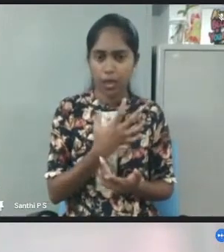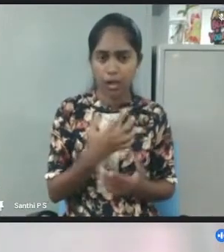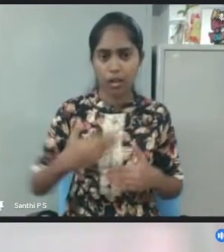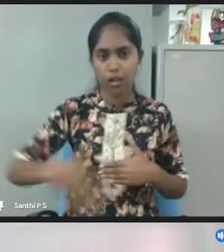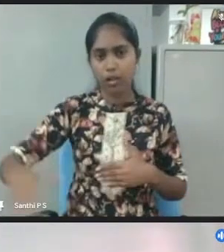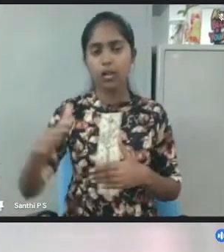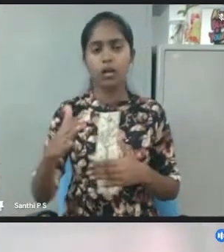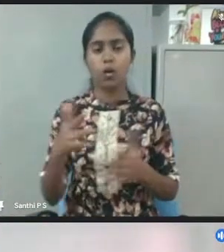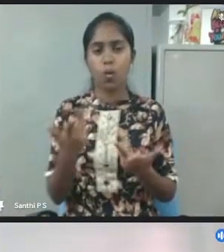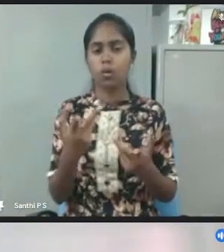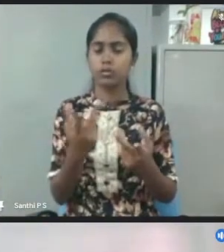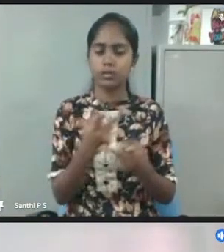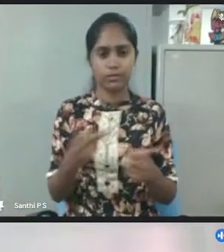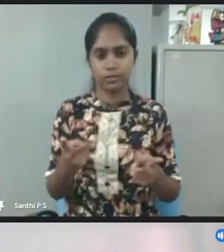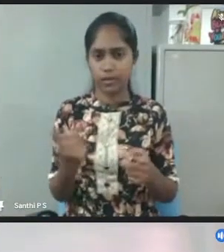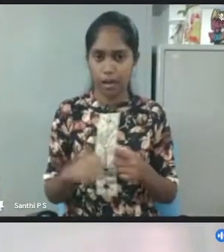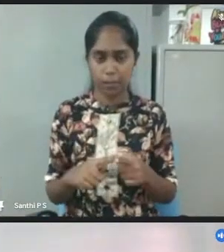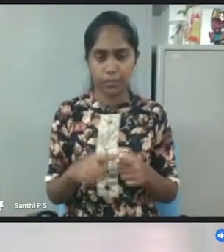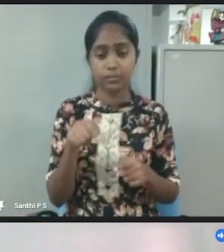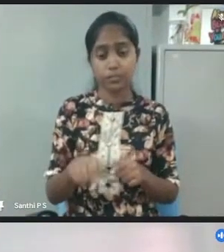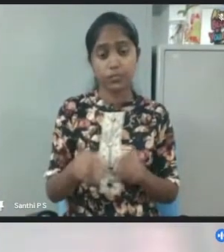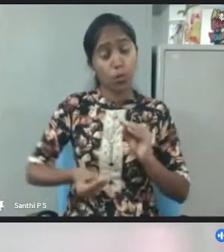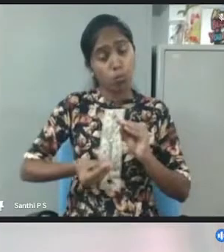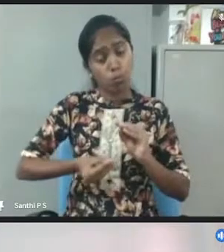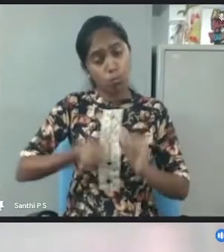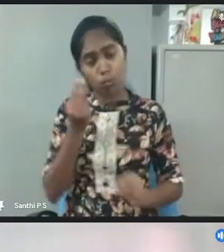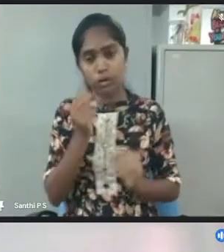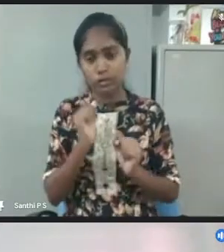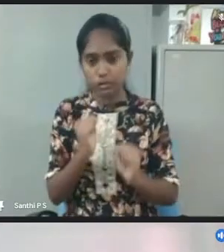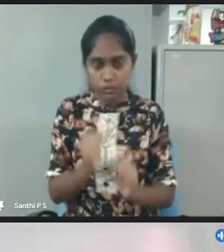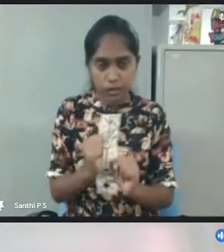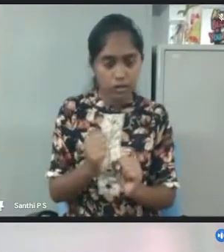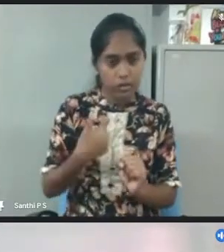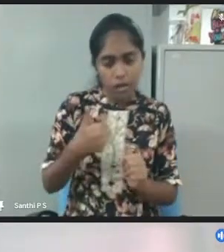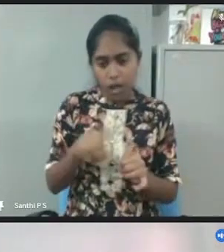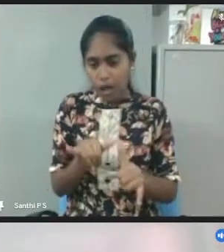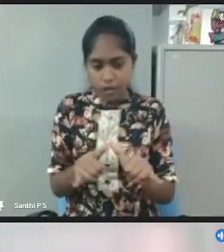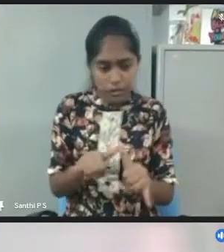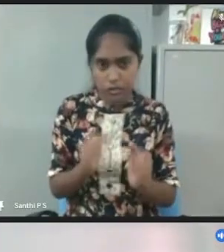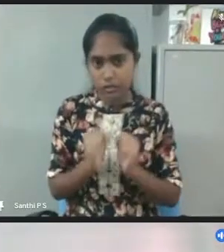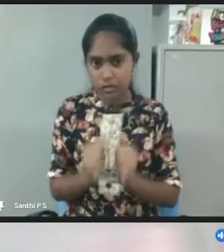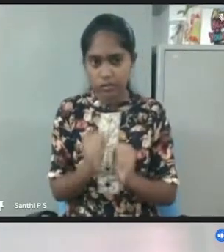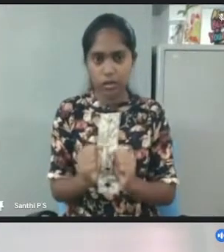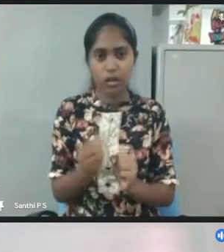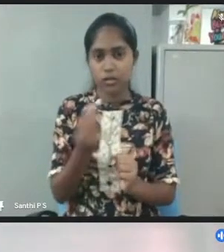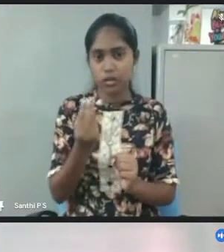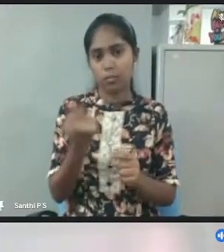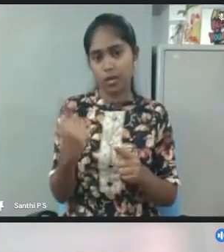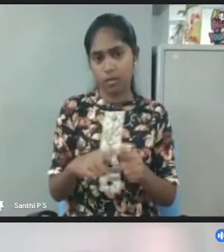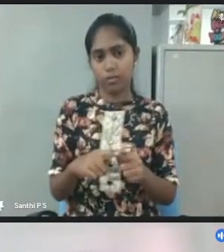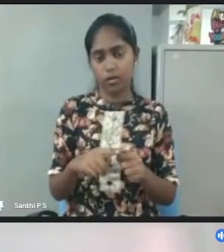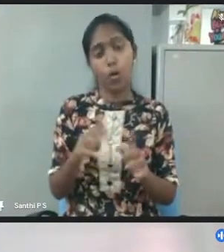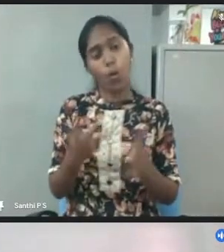തന്നെ കൂടുതൽ ഗുരുതരമായി പോകുന്ന തരത്തിലുള്ള വളരെ കൂടിക്കൂടി വരുന്ന ചില അസുഖങ്ങളുണ്ട്. ഇപ്പോൾ പാർക്കിൻസൺസ് ഡിസീസ്,